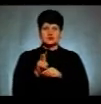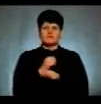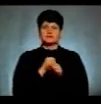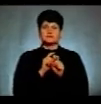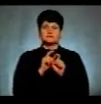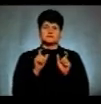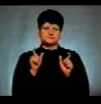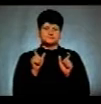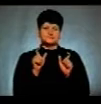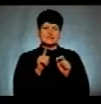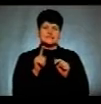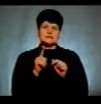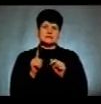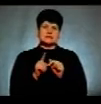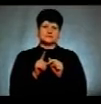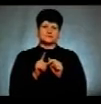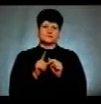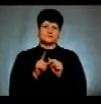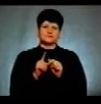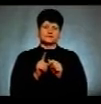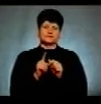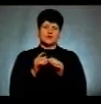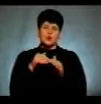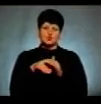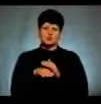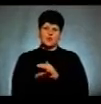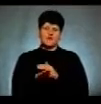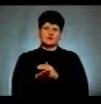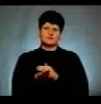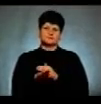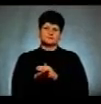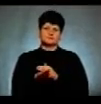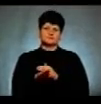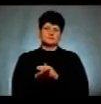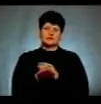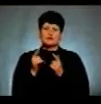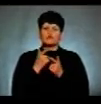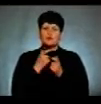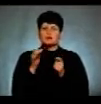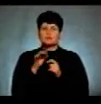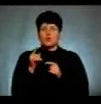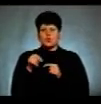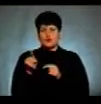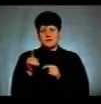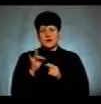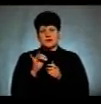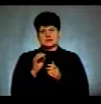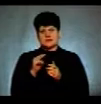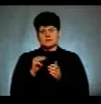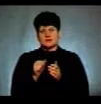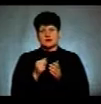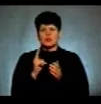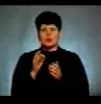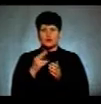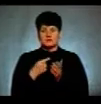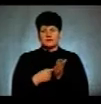заклад з роздрукованою інформацією про номер рецепта і код